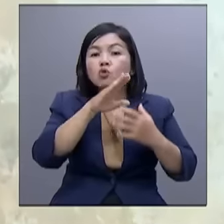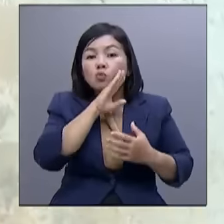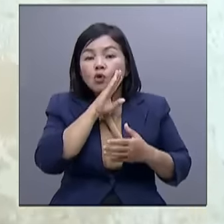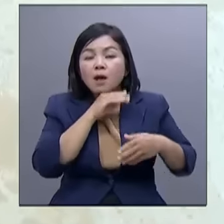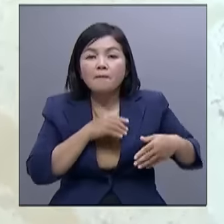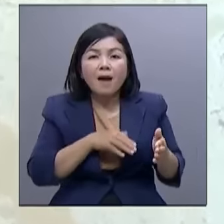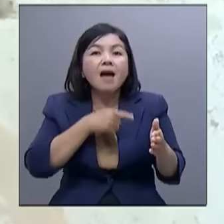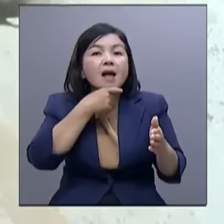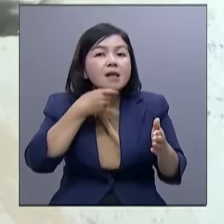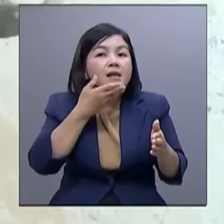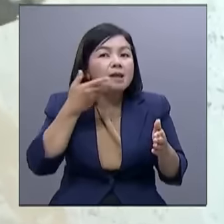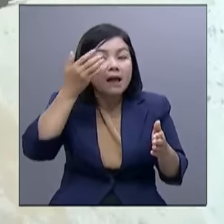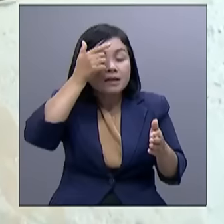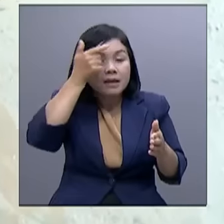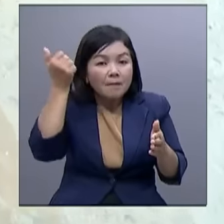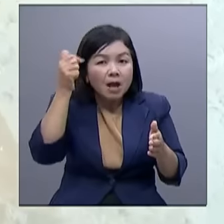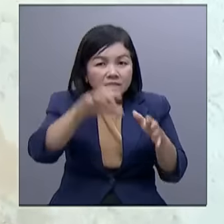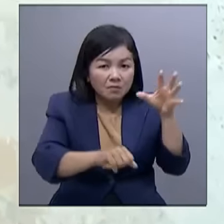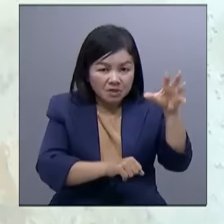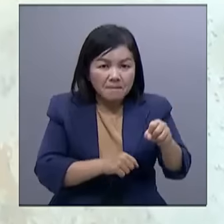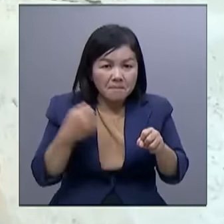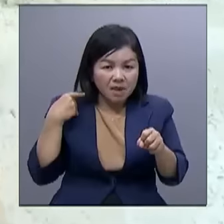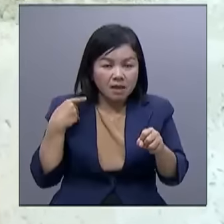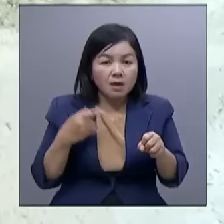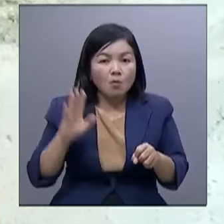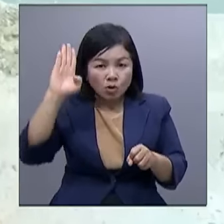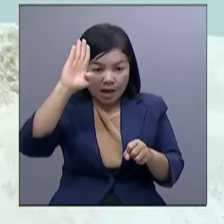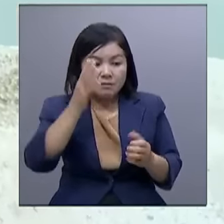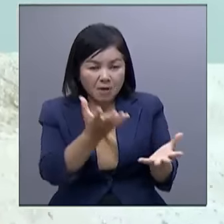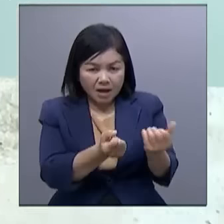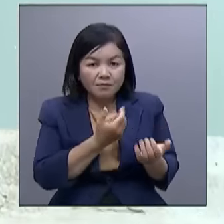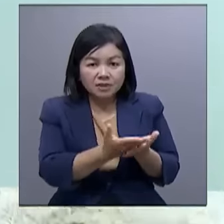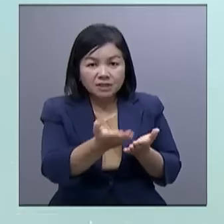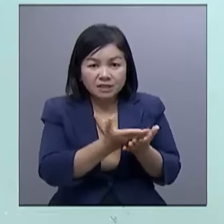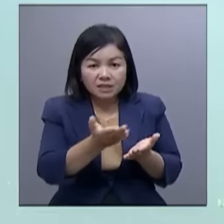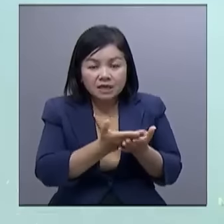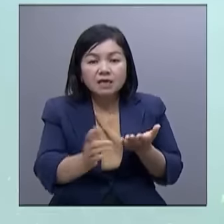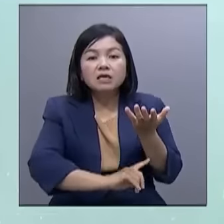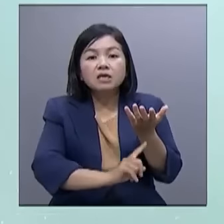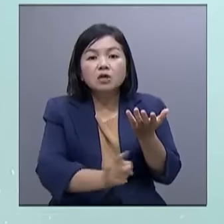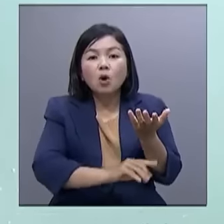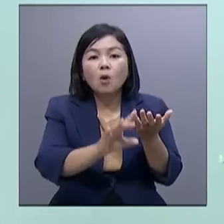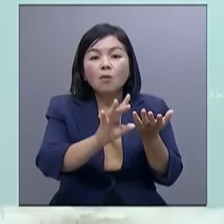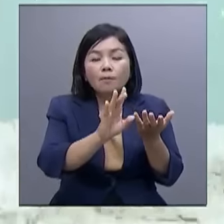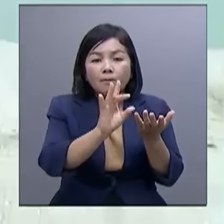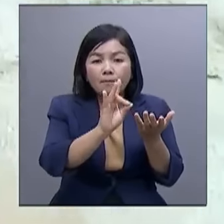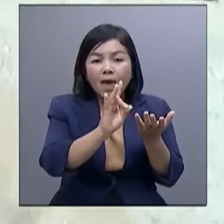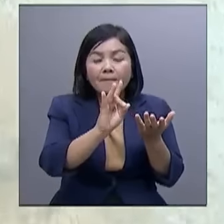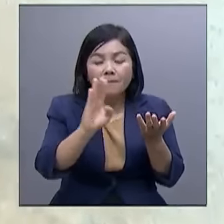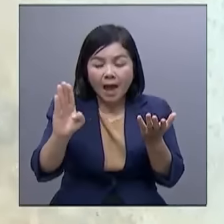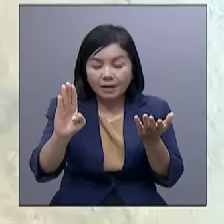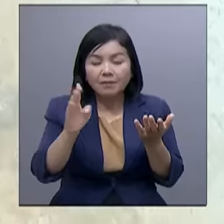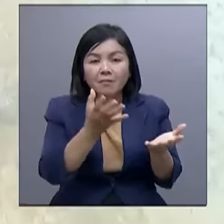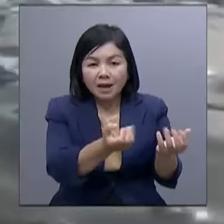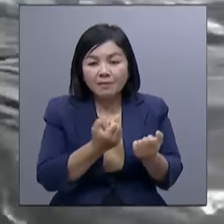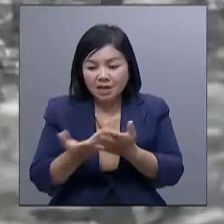ารถจับได้แล้วในวันนี้นะครับจะมีภาคเอกชนนะครับมารับซื้อทันทีครับในราคากิโลกรัมละ8บาทส่วนภาคเอกชนนะครับ